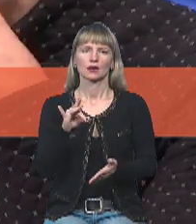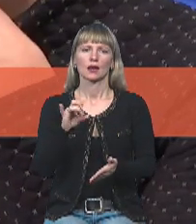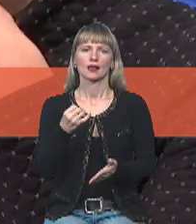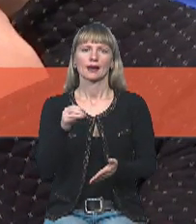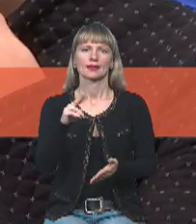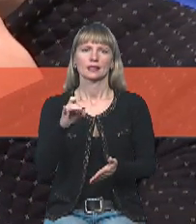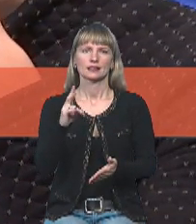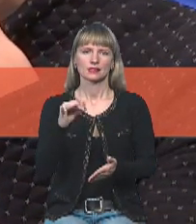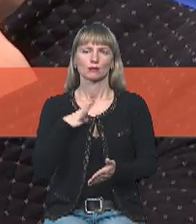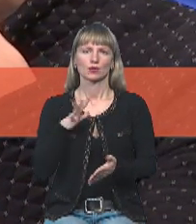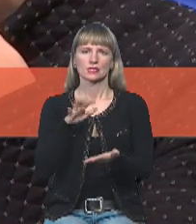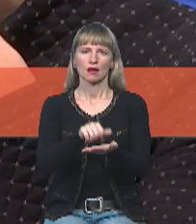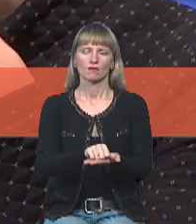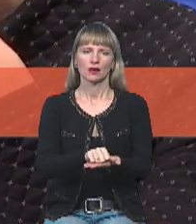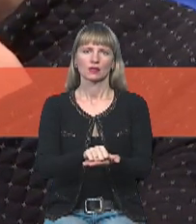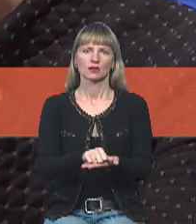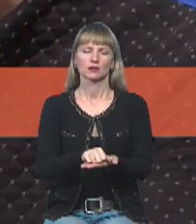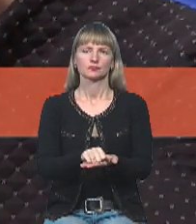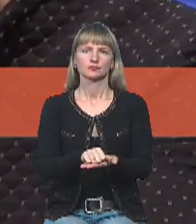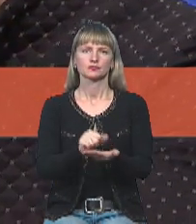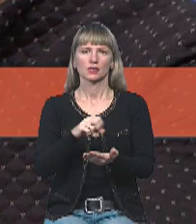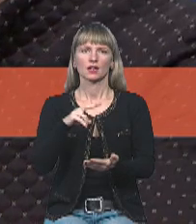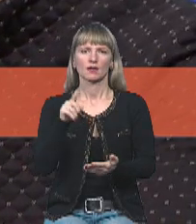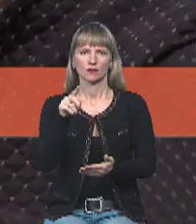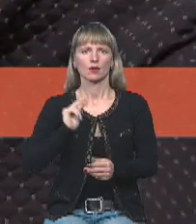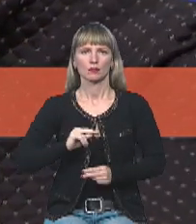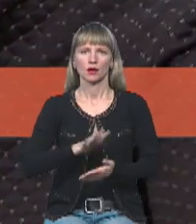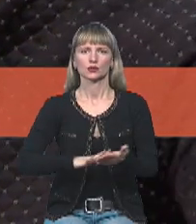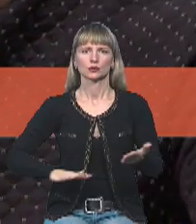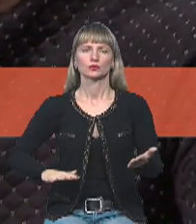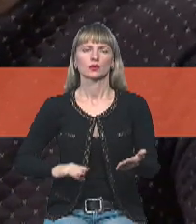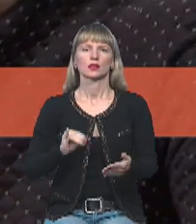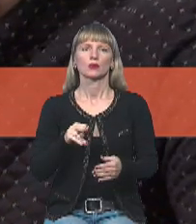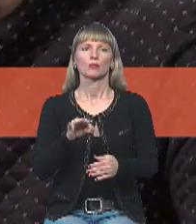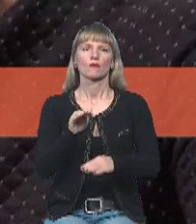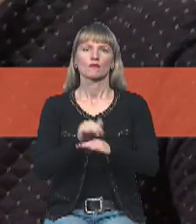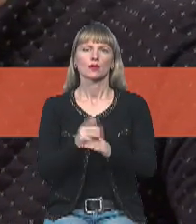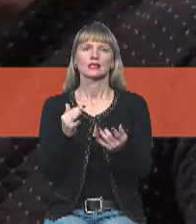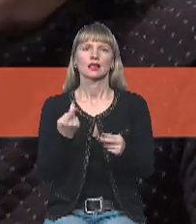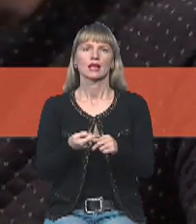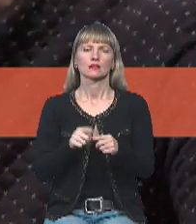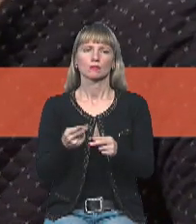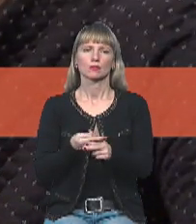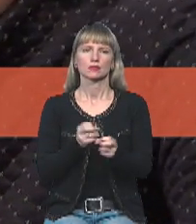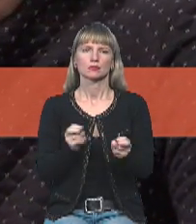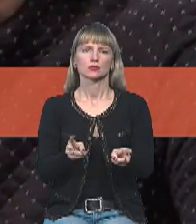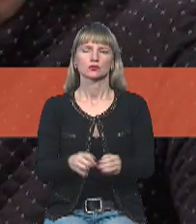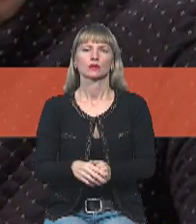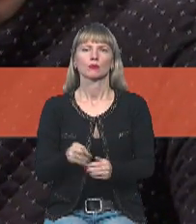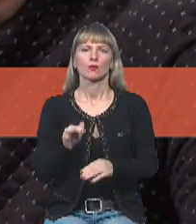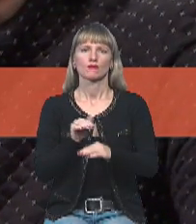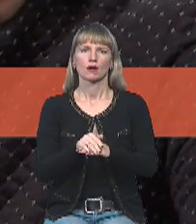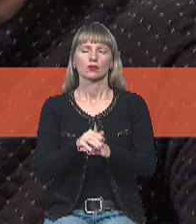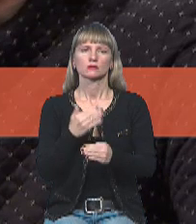рейдерські були якісь захвати. Ну там, але вона працює так на часі. І по факту, наскільки це безпечно, небезпечно? По факту